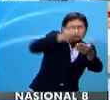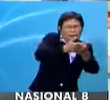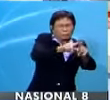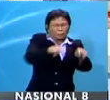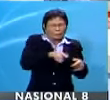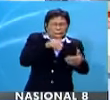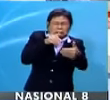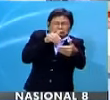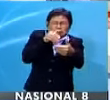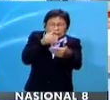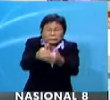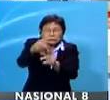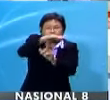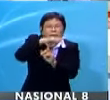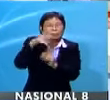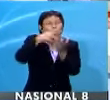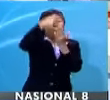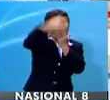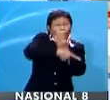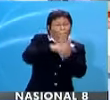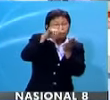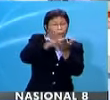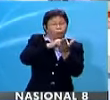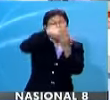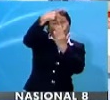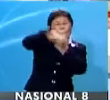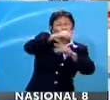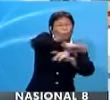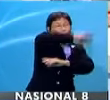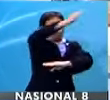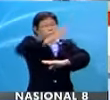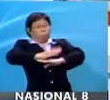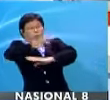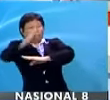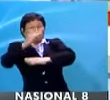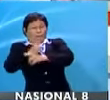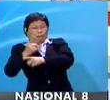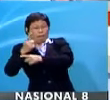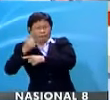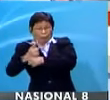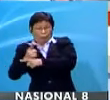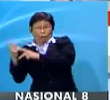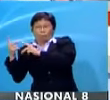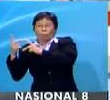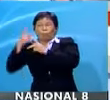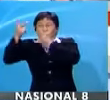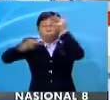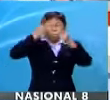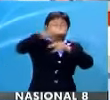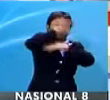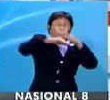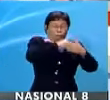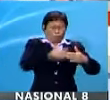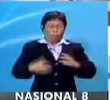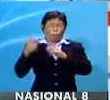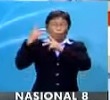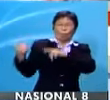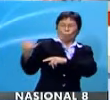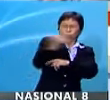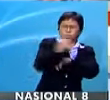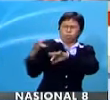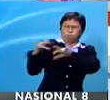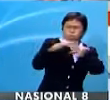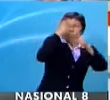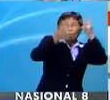lokasi berikutan keadaan geografi kawasan pergunungan gilgit yang sepatutnya dilawati kesemua diplomat berkenaan pengangkutan udara